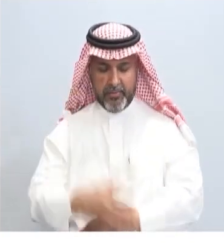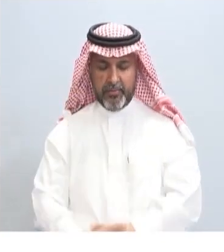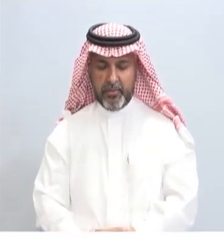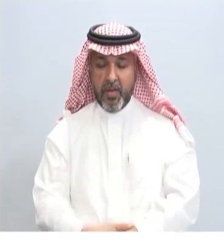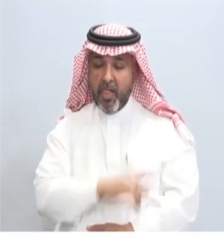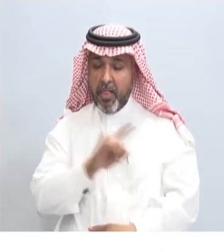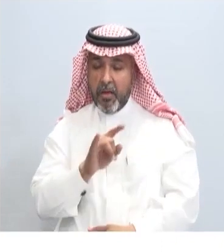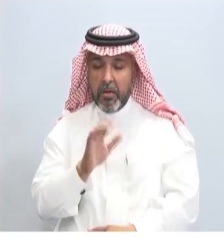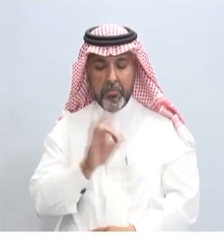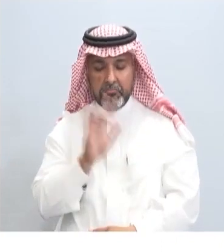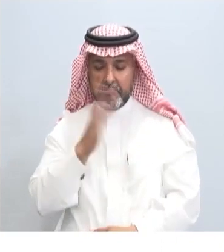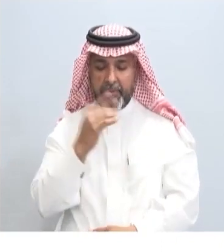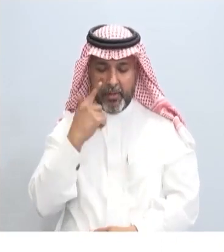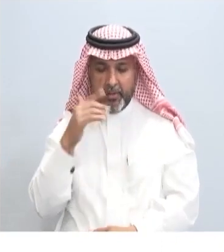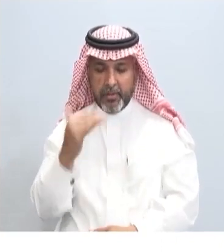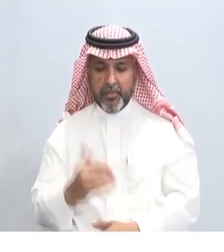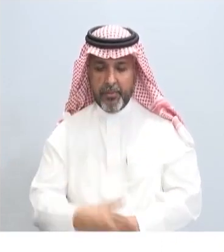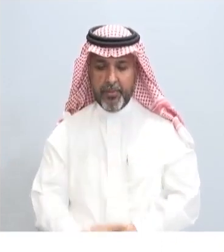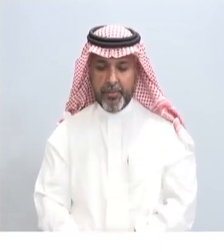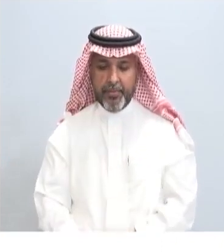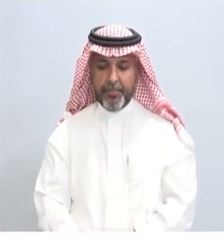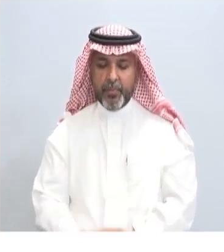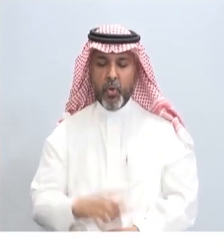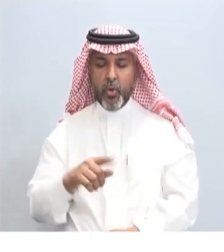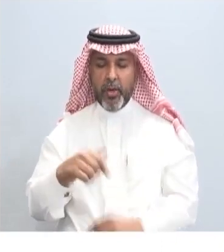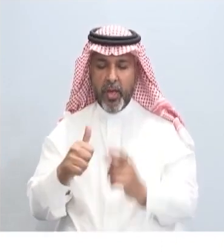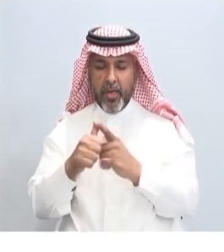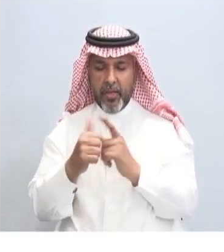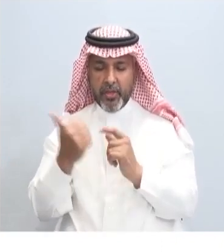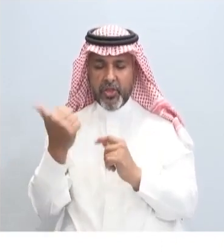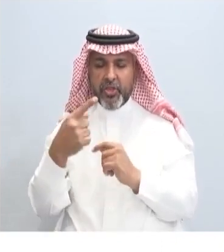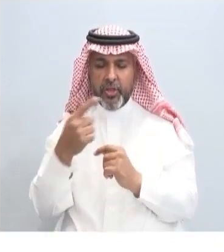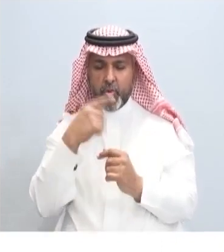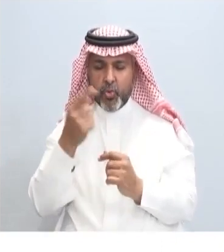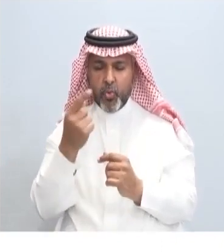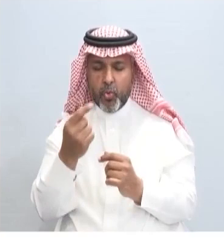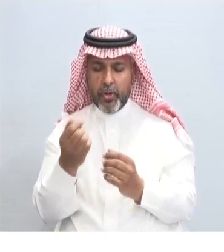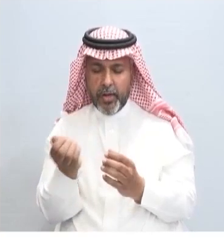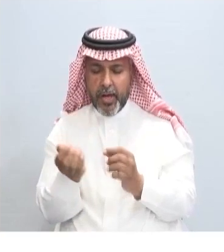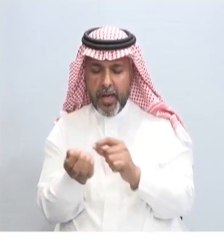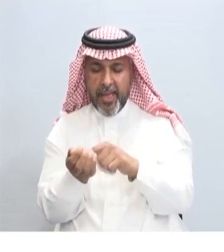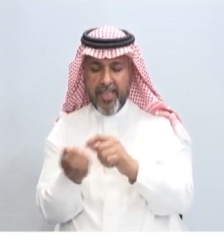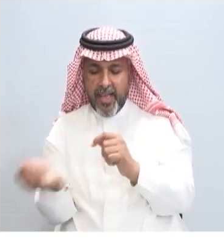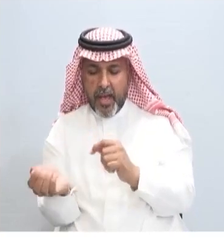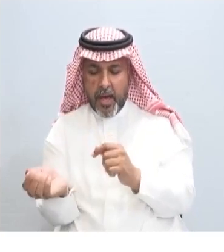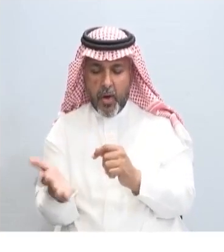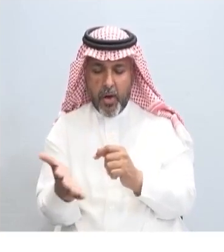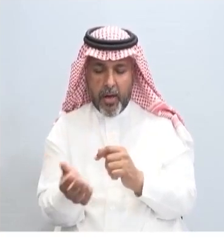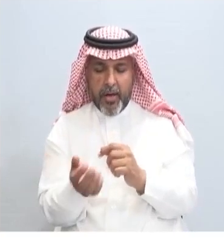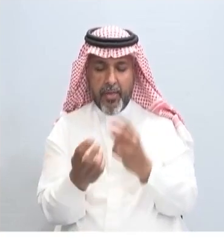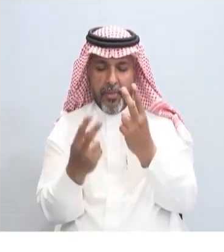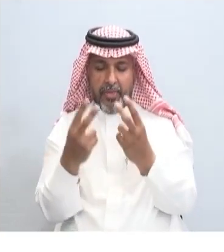متنافيين السؤال 16 قاللك رميه مكعبين مرقمين متمايزين مره